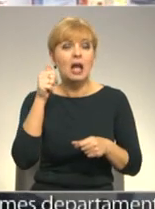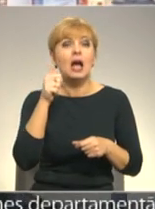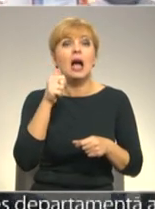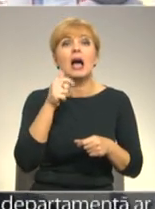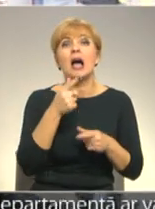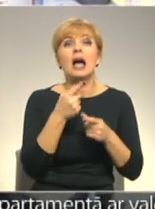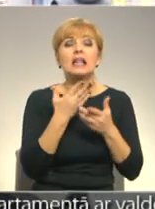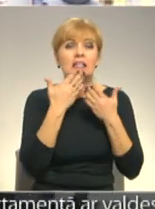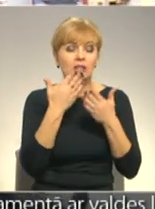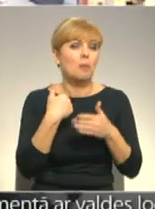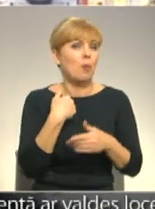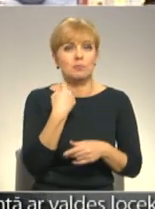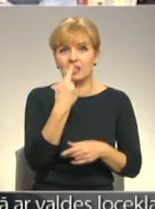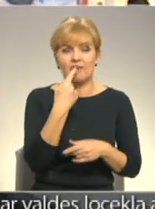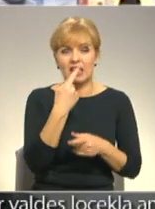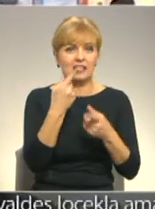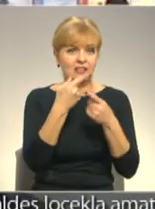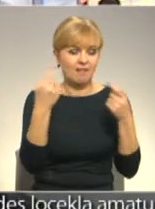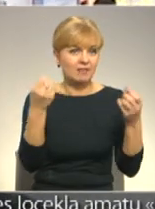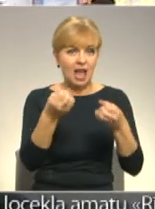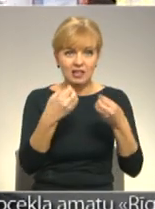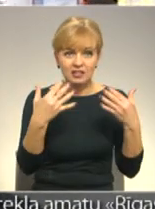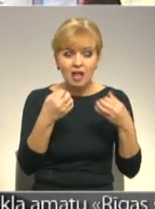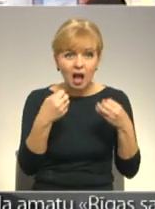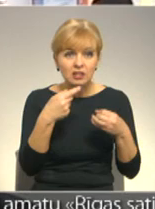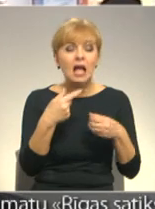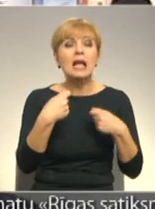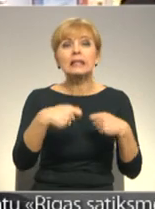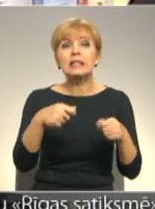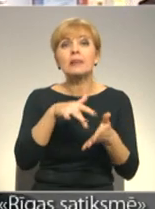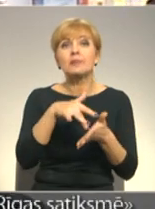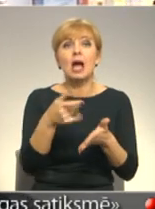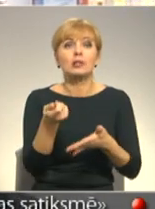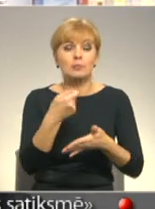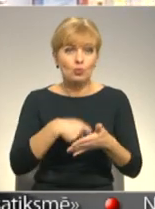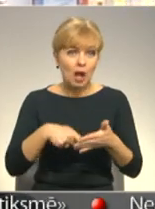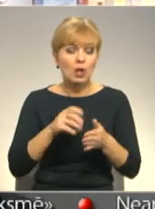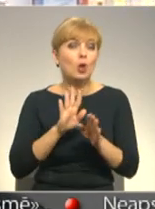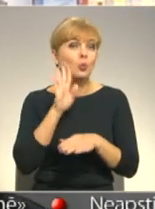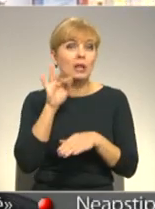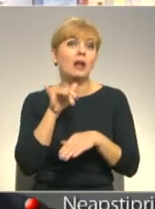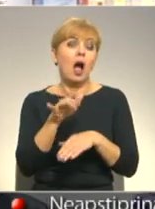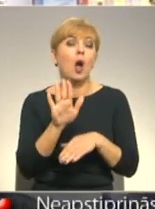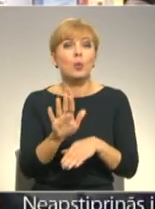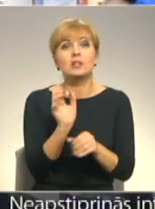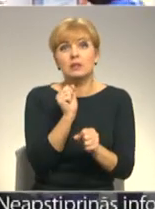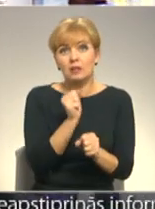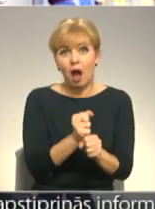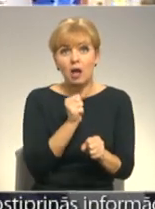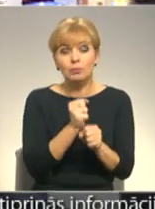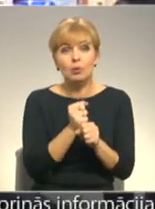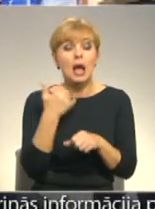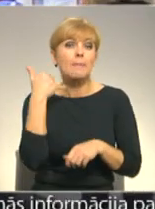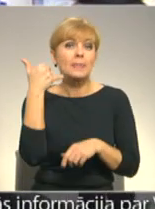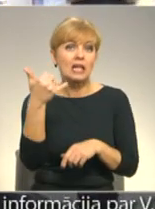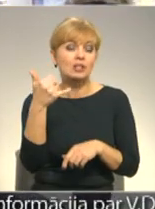neviens neko neinformē. Izlasām, ka tirdzniecības centrs ir slēgts, es pat cik no rīta nācu uz darbu. Tad pazvanīju